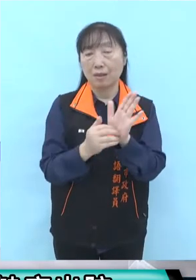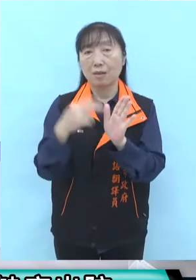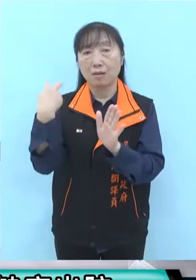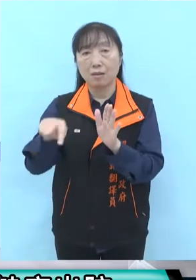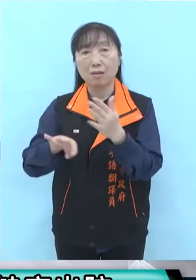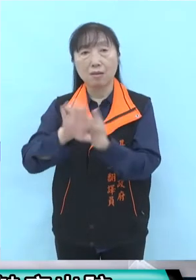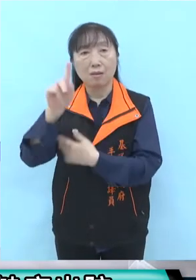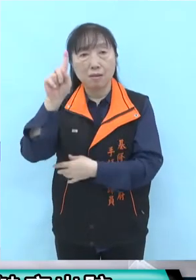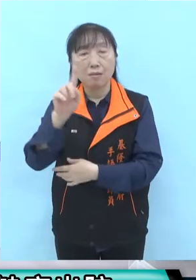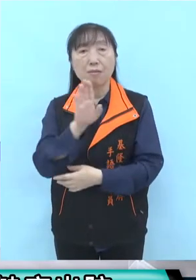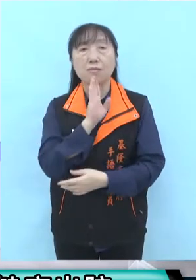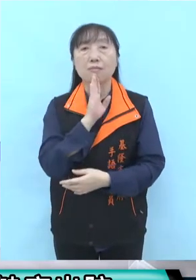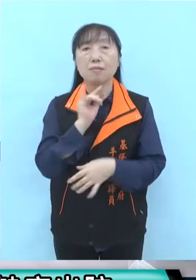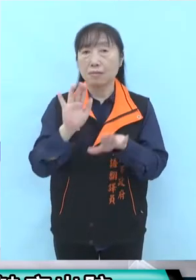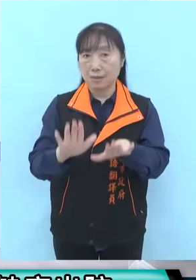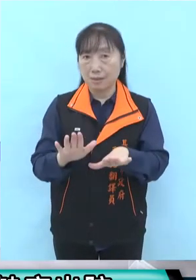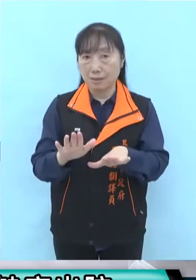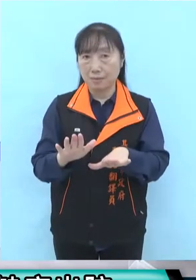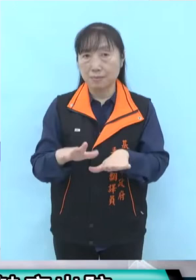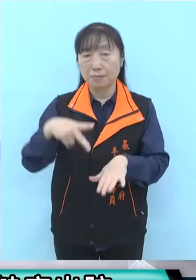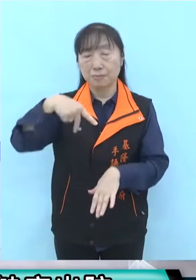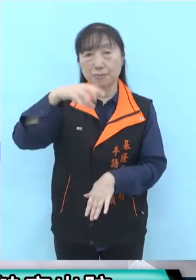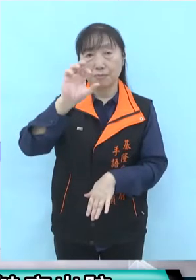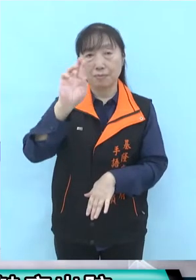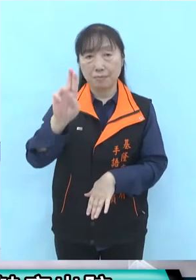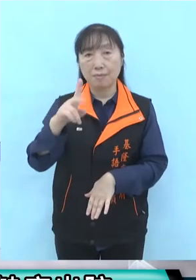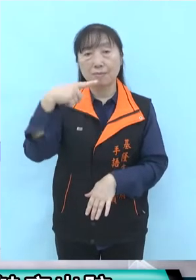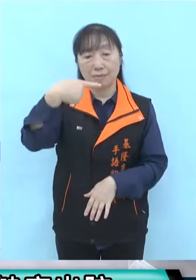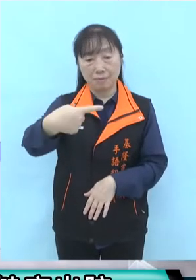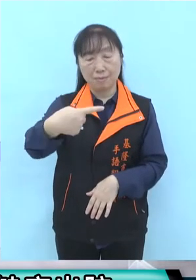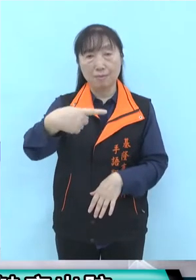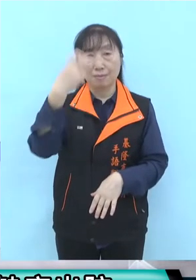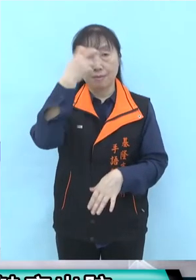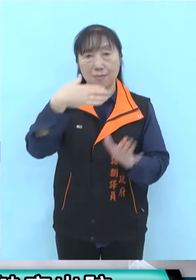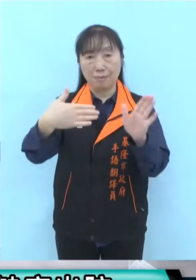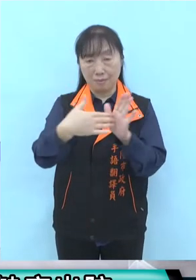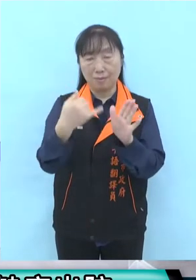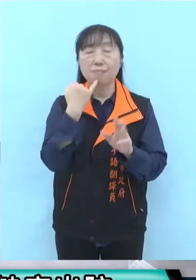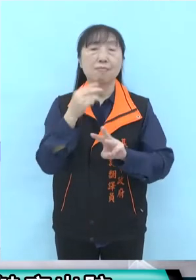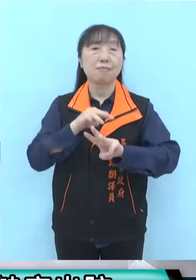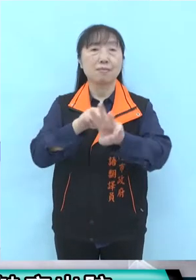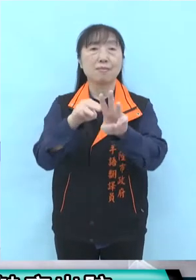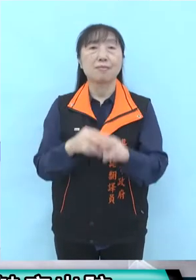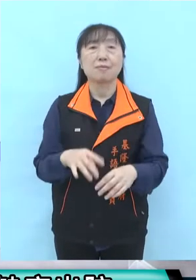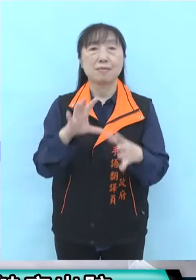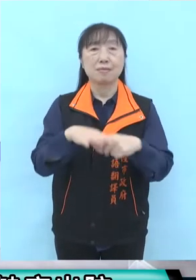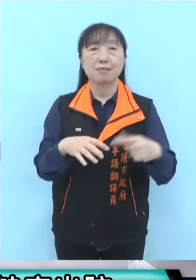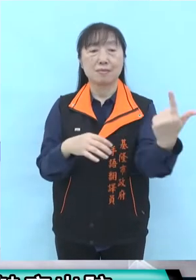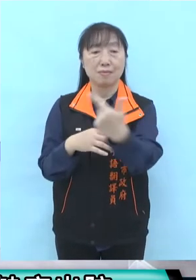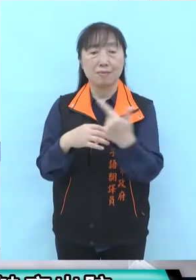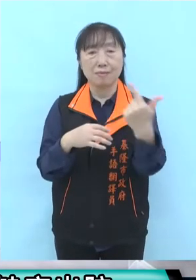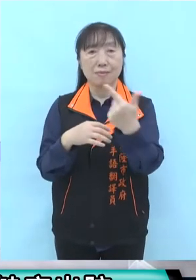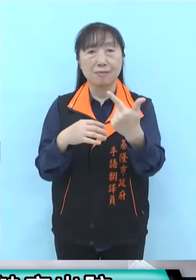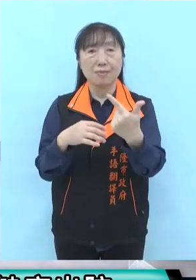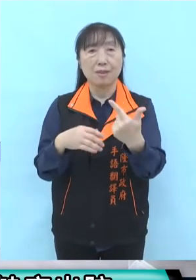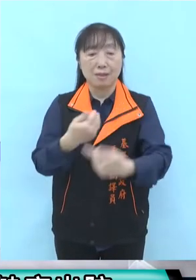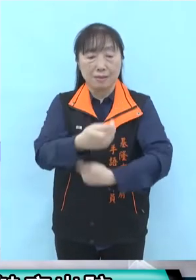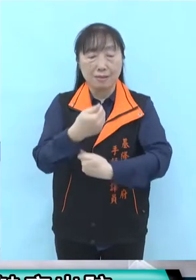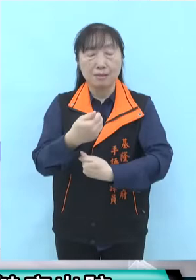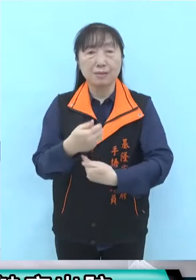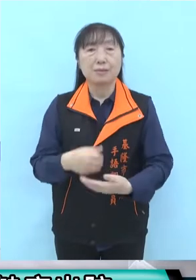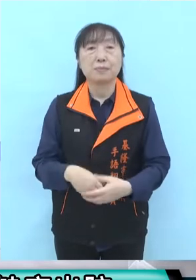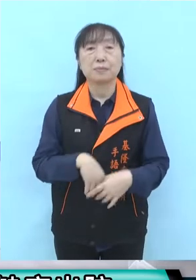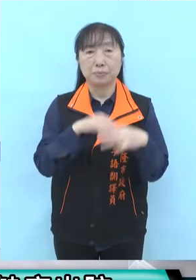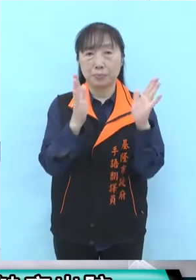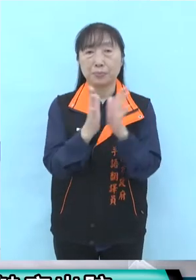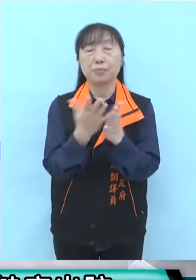位是在今天 PCR 阴性之后呢就可以出院，所以6位染疫的新生儿小朋友